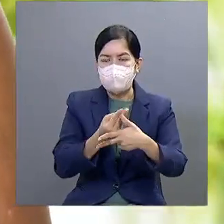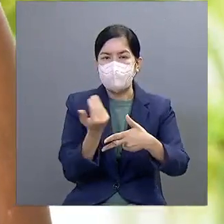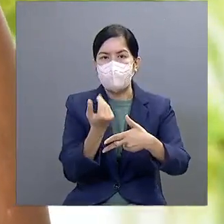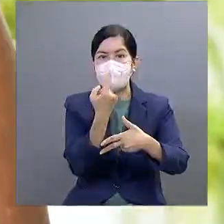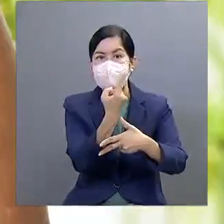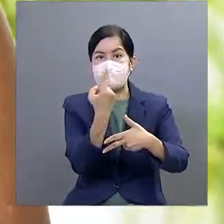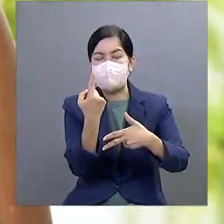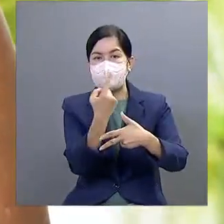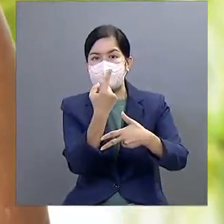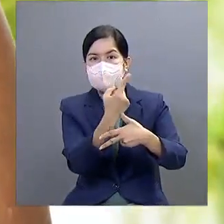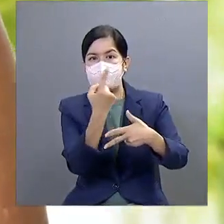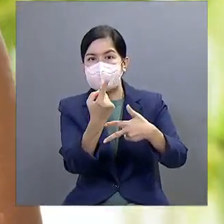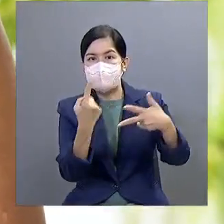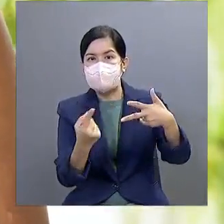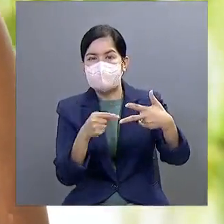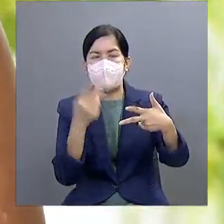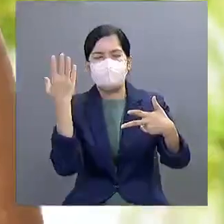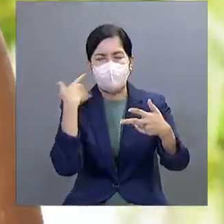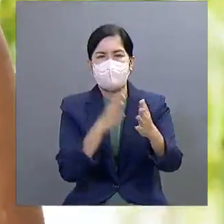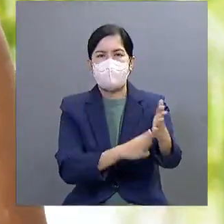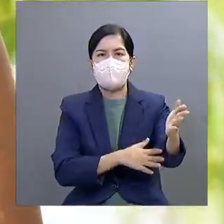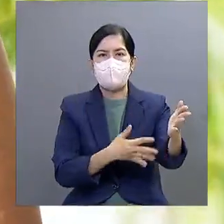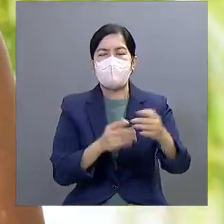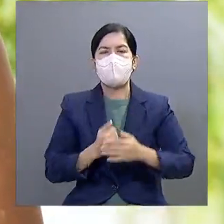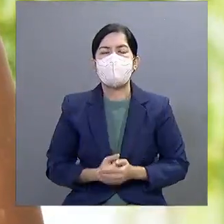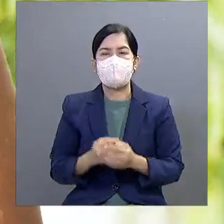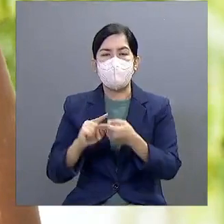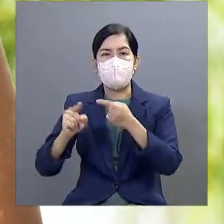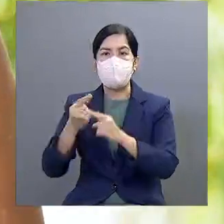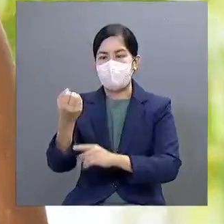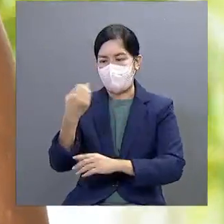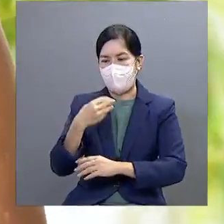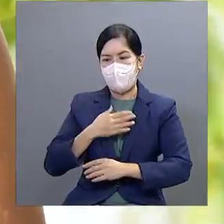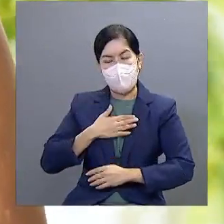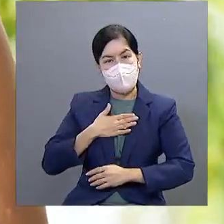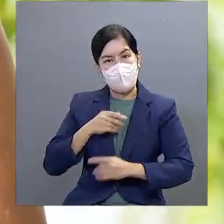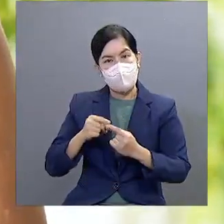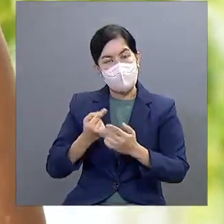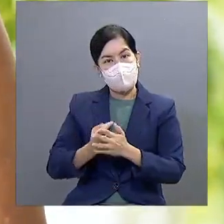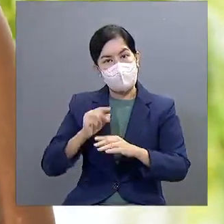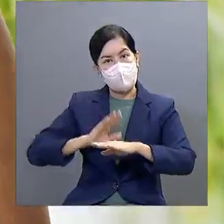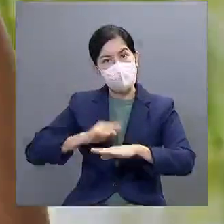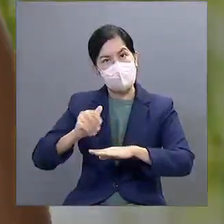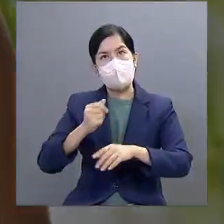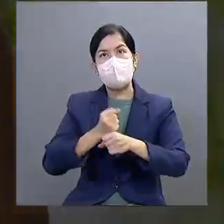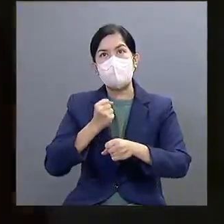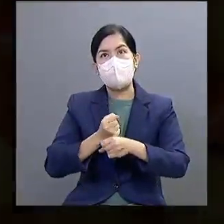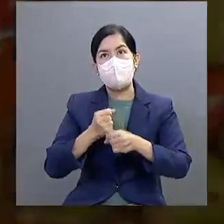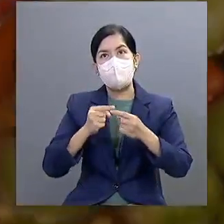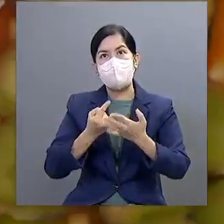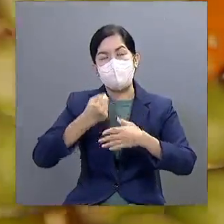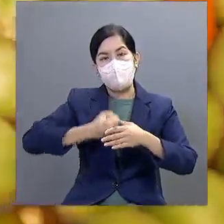ณาเนี่ยแกก็บอกว่าเจ๊มีฝีมือในเรื่องทำน้ำพริกแกงอ่ะเจ๊ไปขายน้ำพริกแกงเ